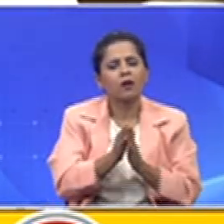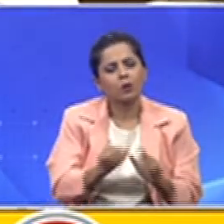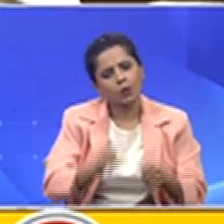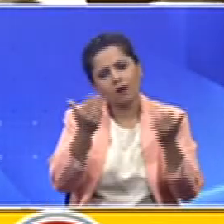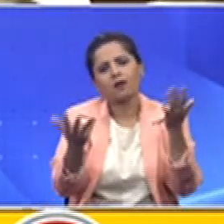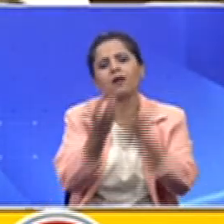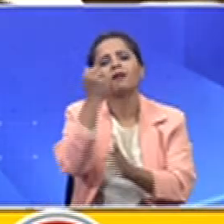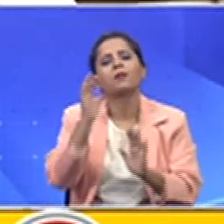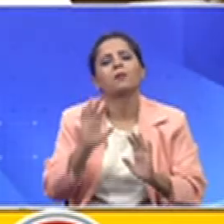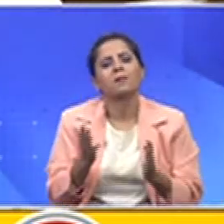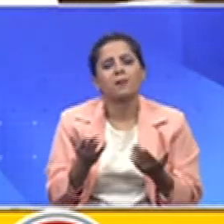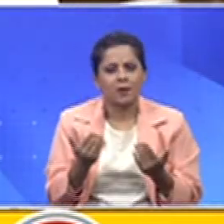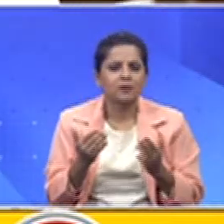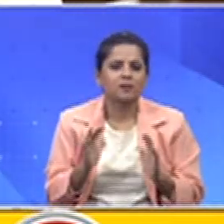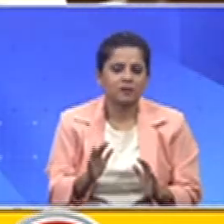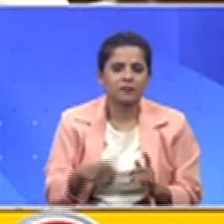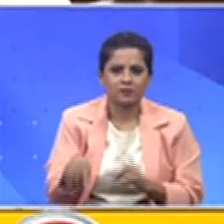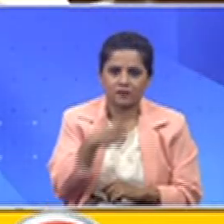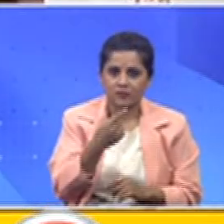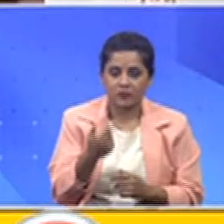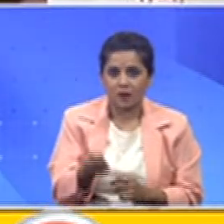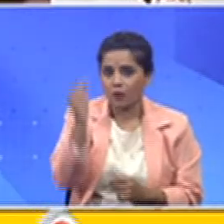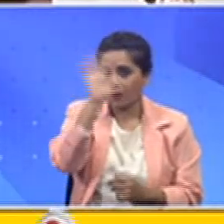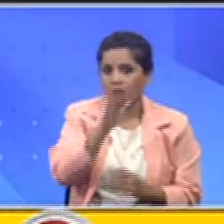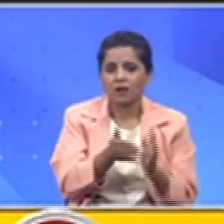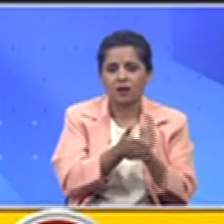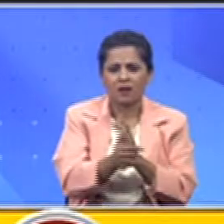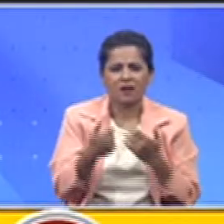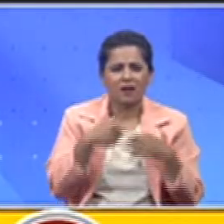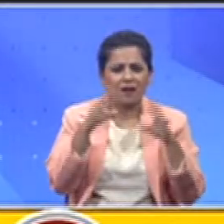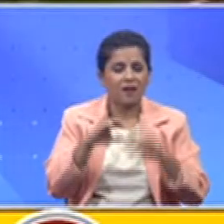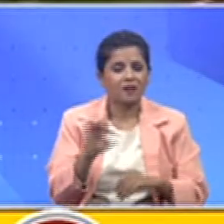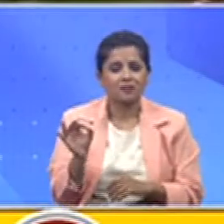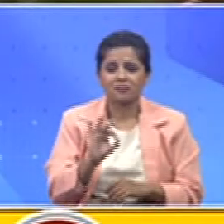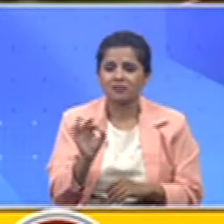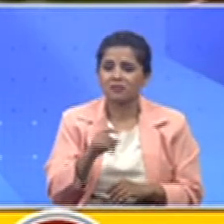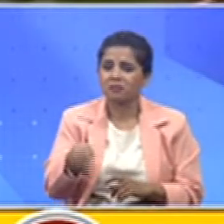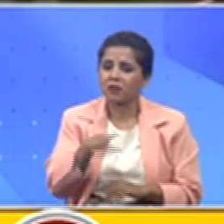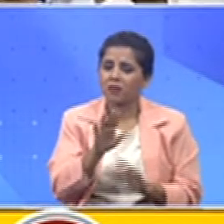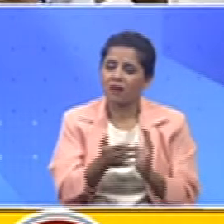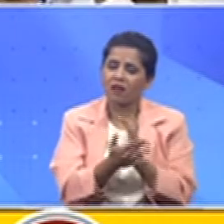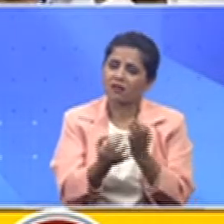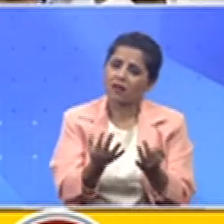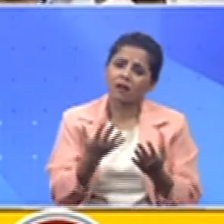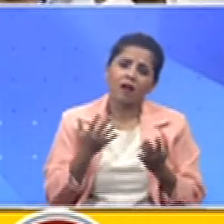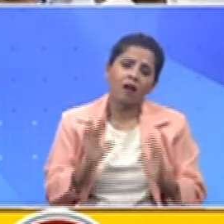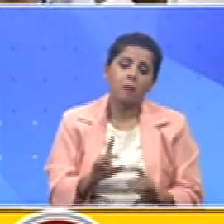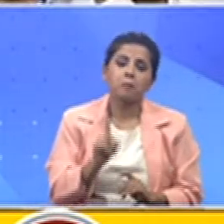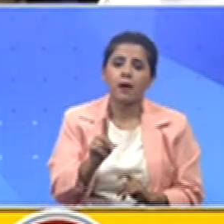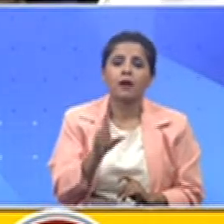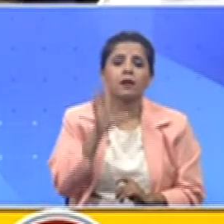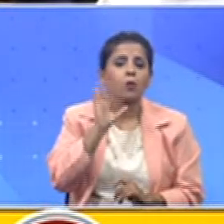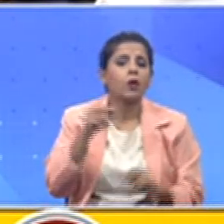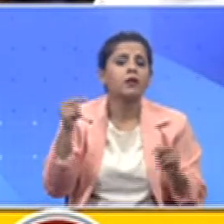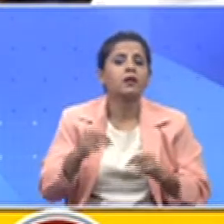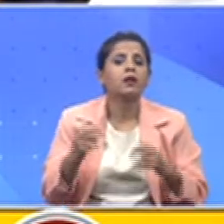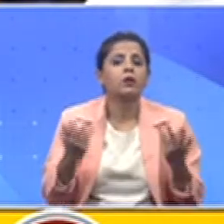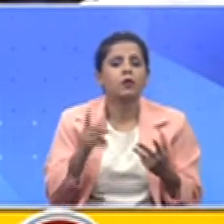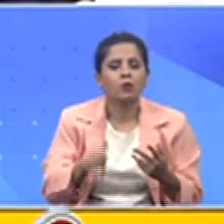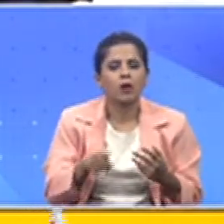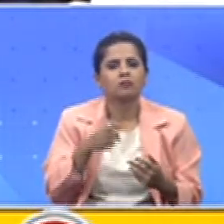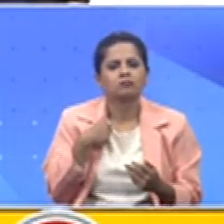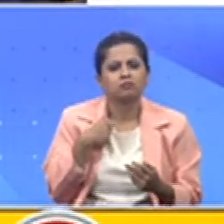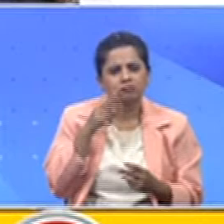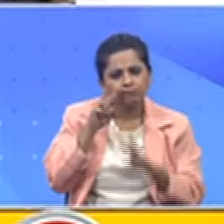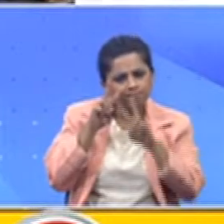राह। हमारे देश में प्रतिभाओं की कमी नहीं है। जरूरत है तो उन्हें तलाशने